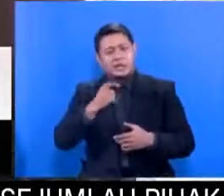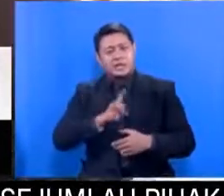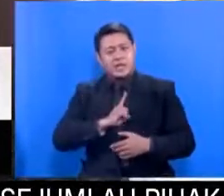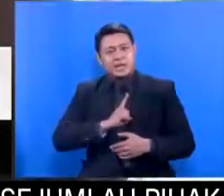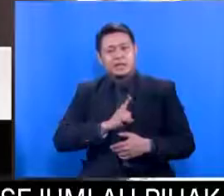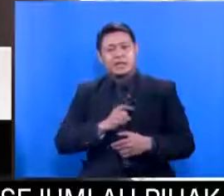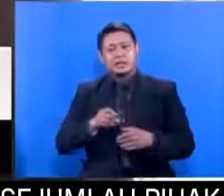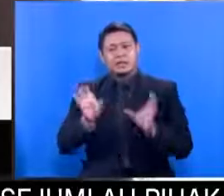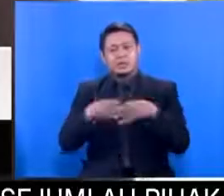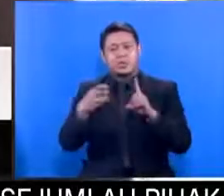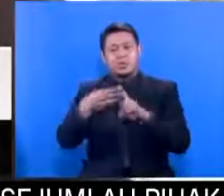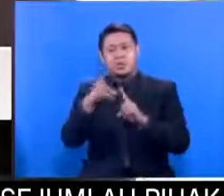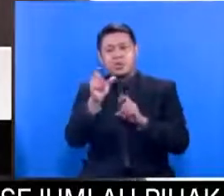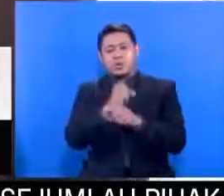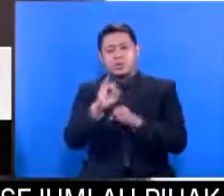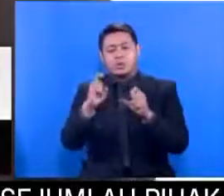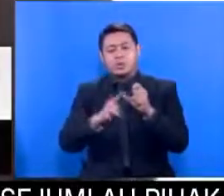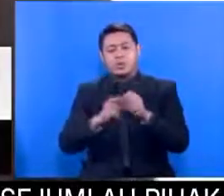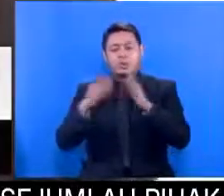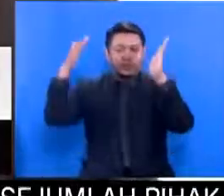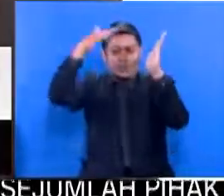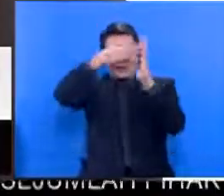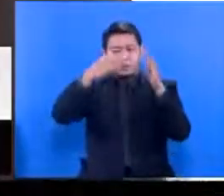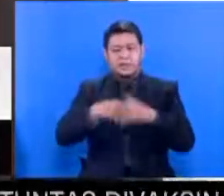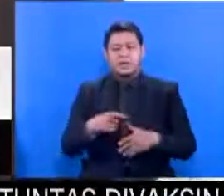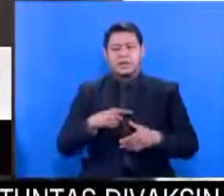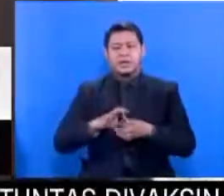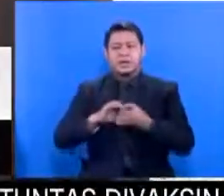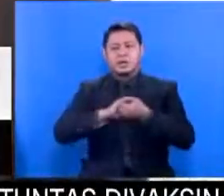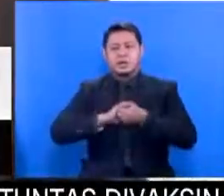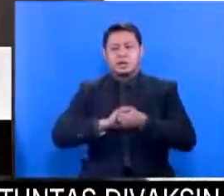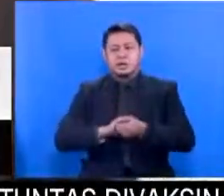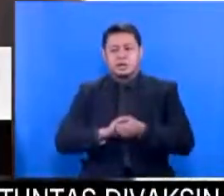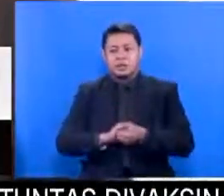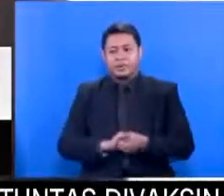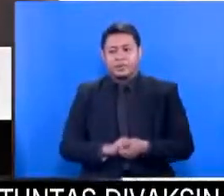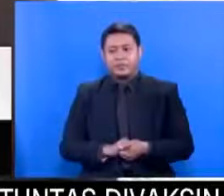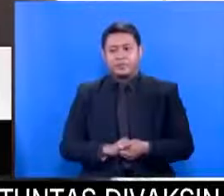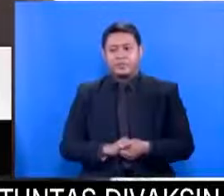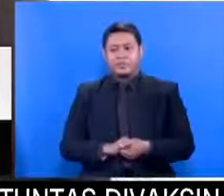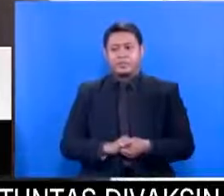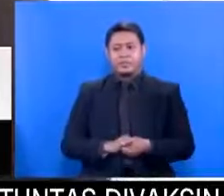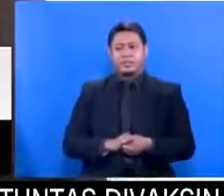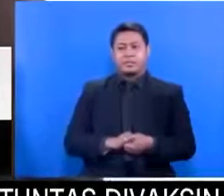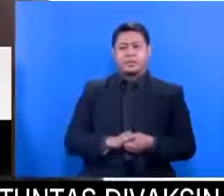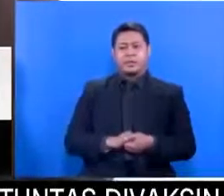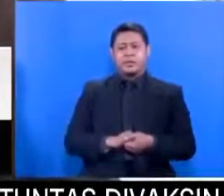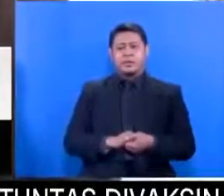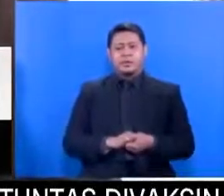Kan di sini masih kita gotong royong. Jadi biasanya kalau ada begitu, biar tidak dipanggil datang juga.